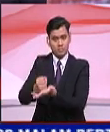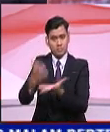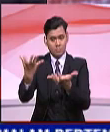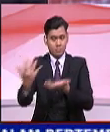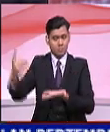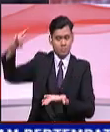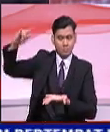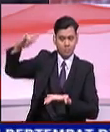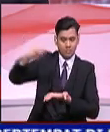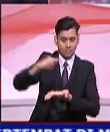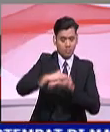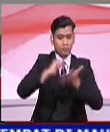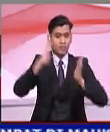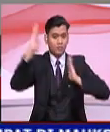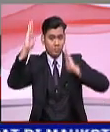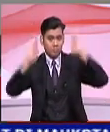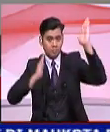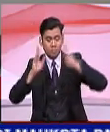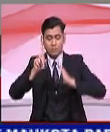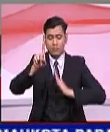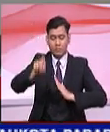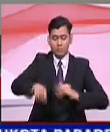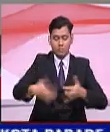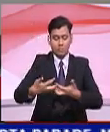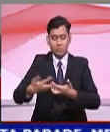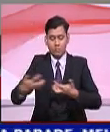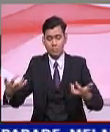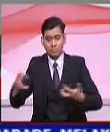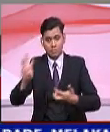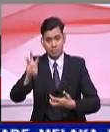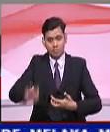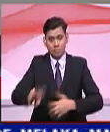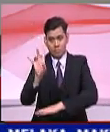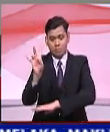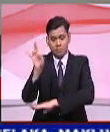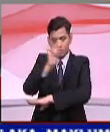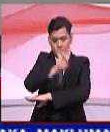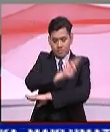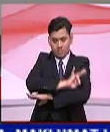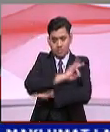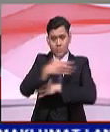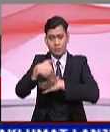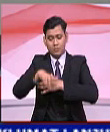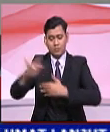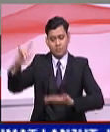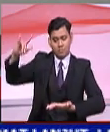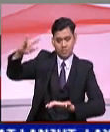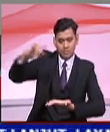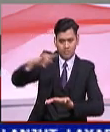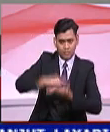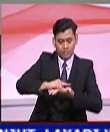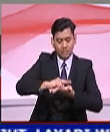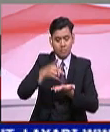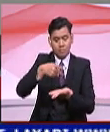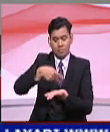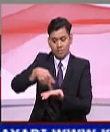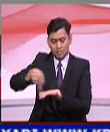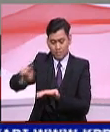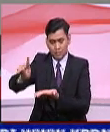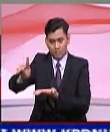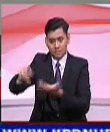Malaysia mereka juga perlu dikoreksi wajib tujuh hari selepas tiba dan kos corentin akan ditanggung oleh